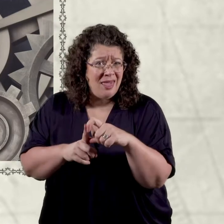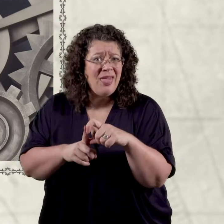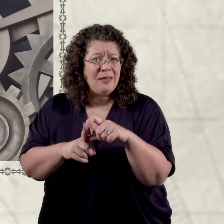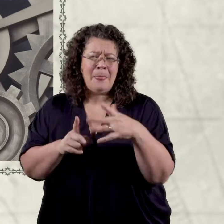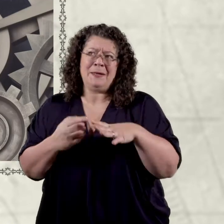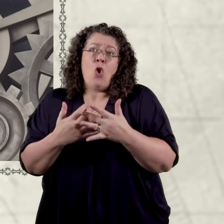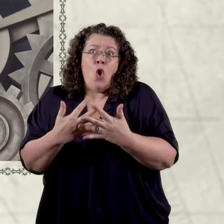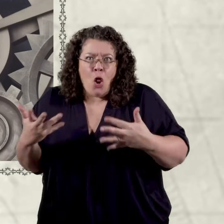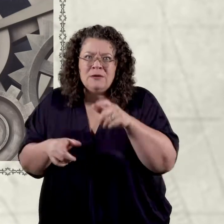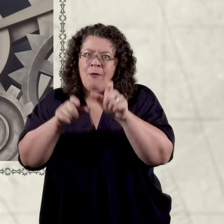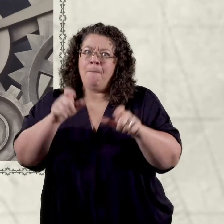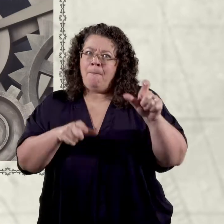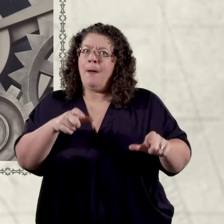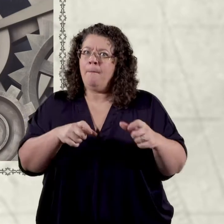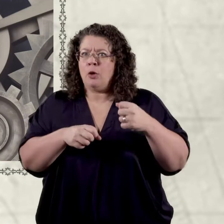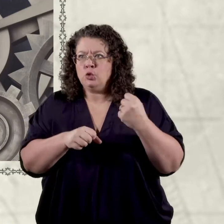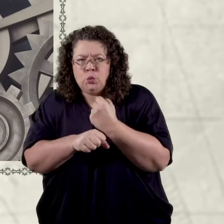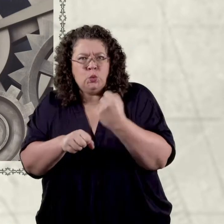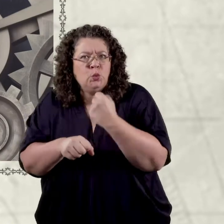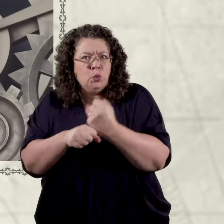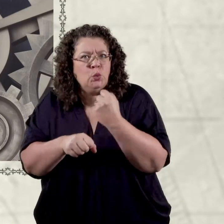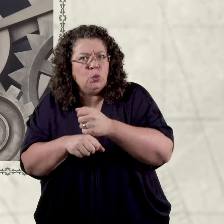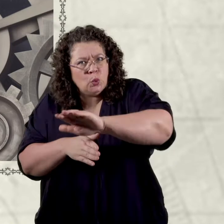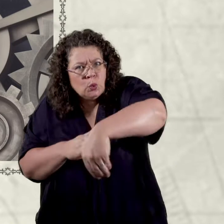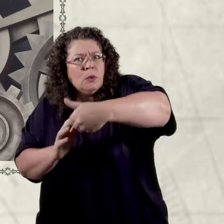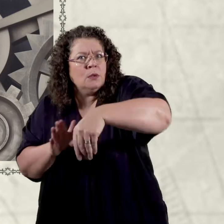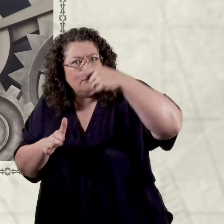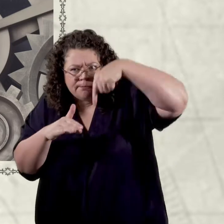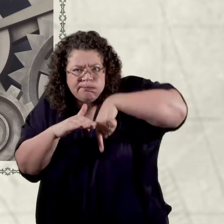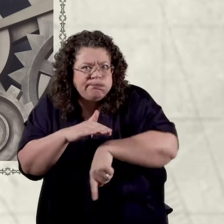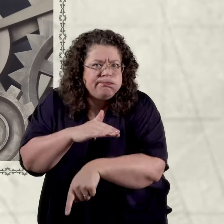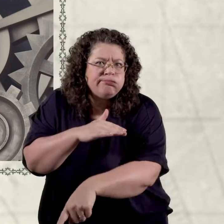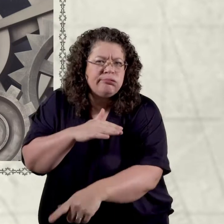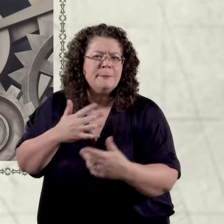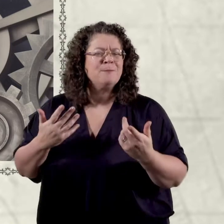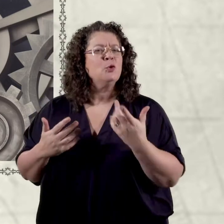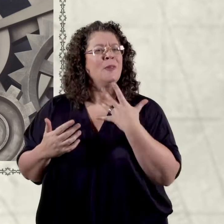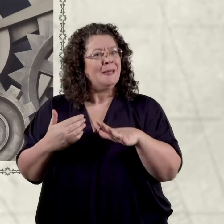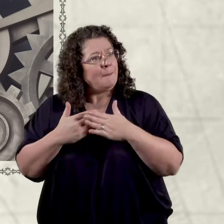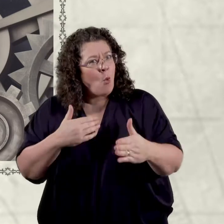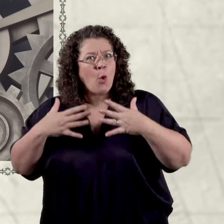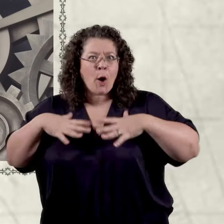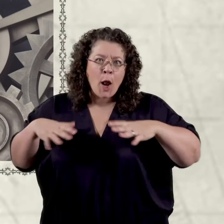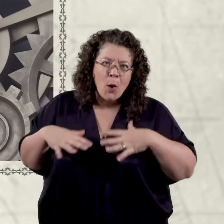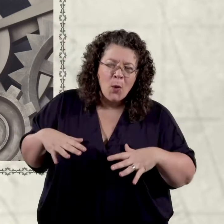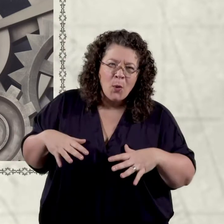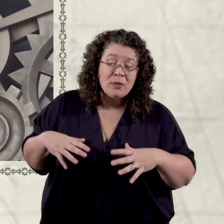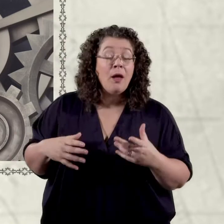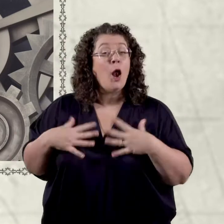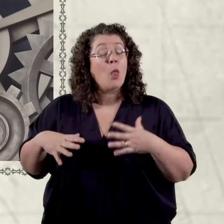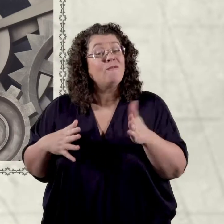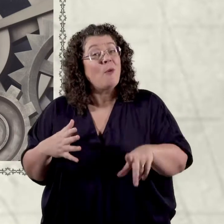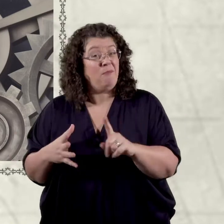o bobl i wneud y gwaith yma. Ac felly, roedd angen mwy o ddillad arnynt. Wedi wneud o wlân, wrth gwrs.